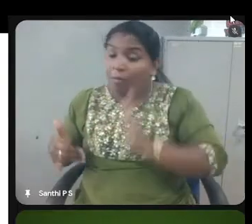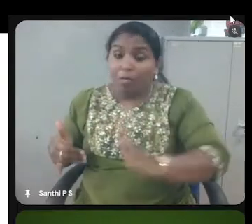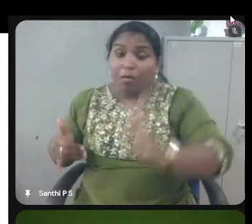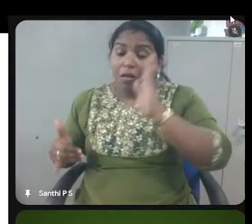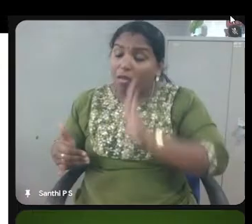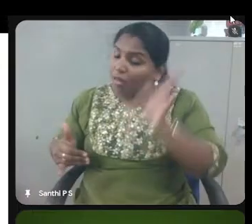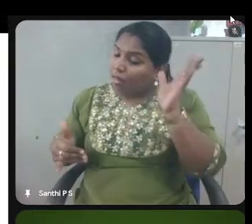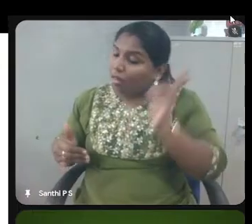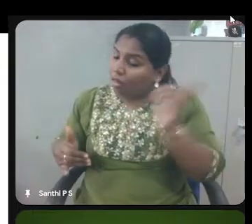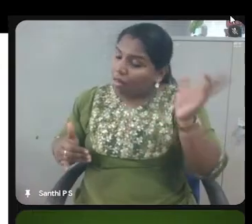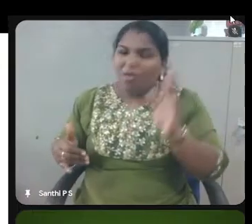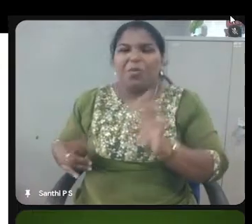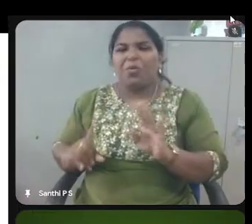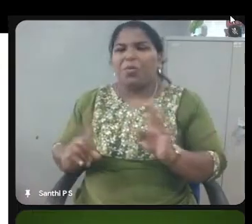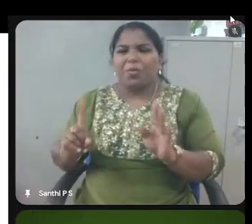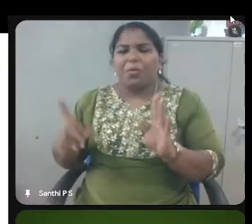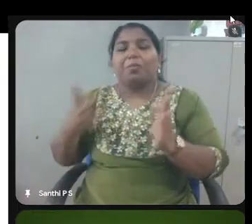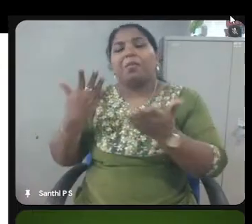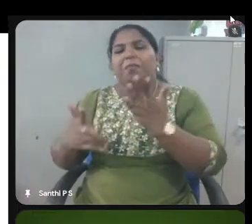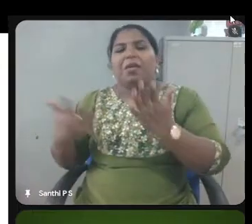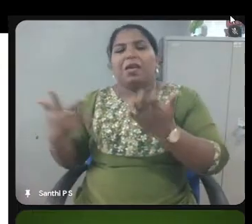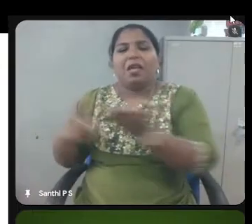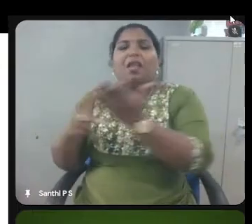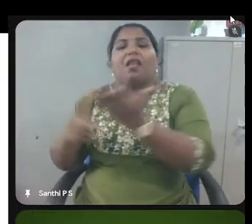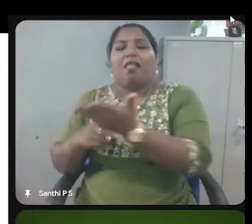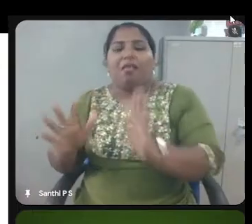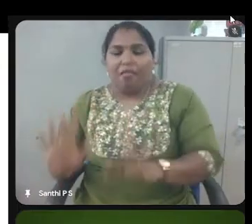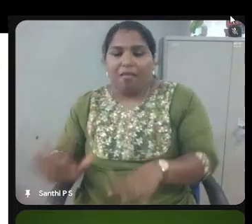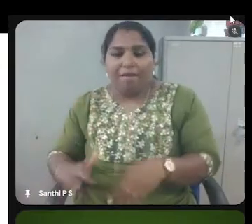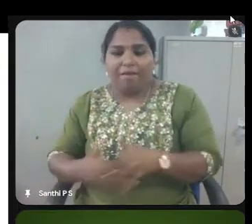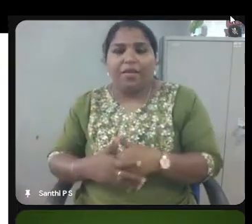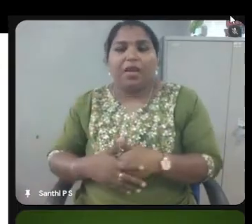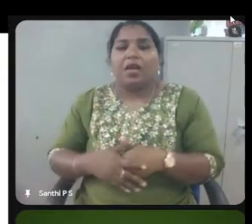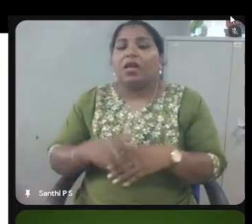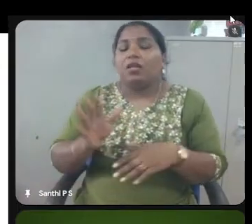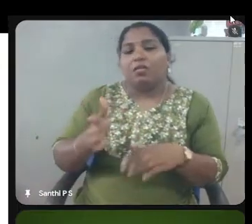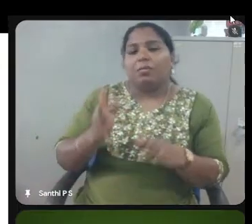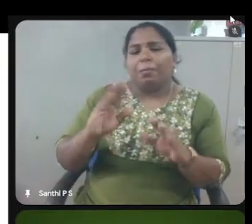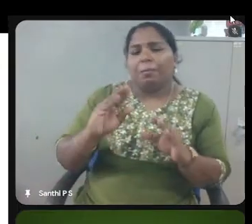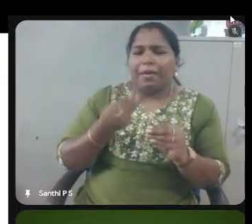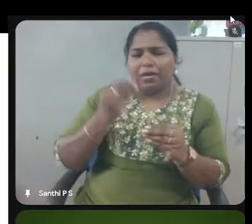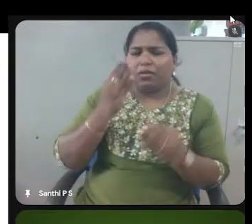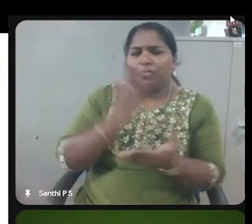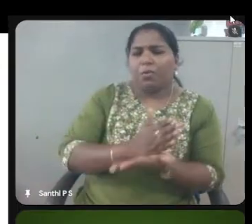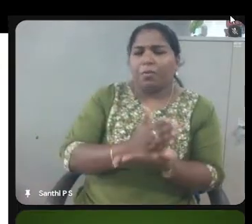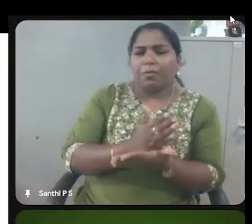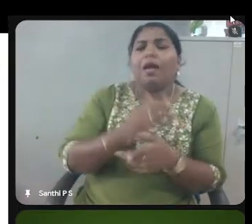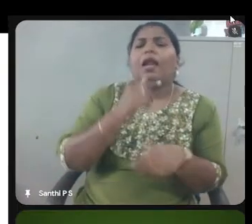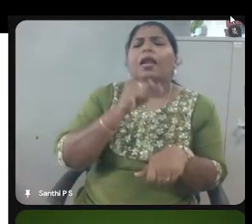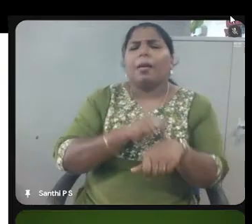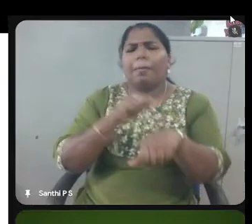കുട്ടികൾക്ക് അതൊരു ഡിസ്ട്രാക്ഷൻ ആവാൻ സാധ്യതയുണ്ട്. അപ്പൊ എപ്പോഴും വെച്ചു കൊടുക്കുന്ന ടെൻഡൻസി കുറയ്ക്കുന്നതായിരിക്കും നല്ലത്.